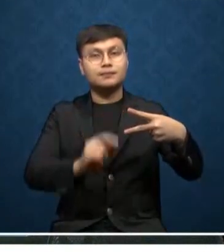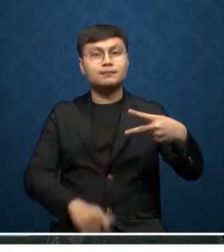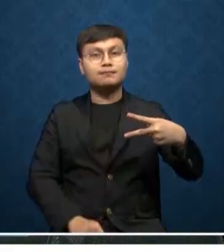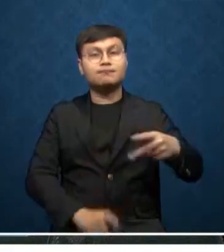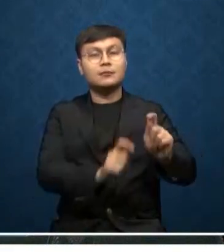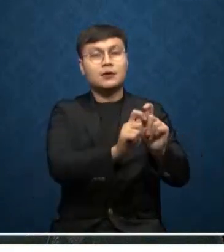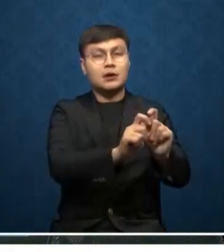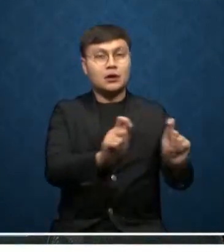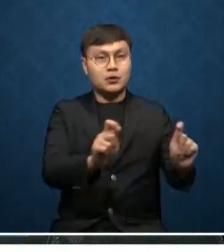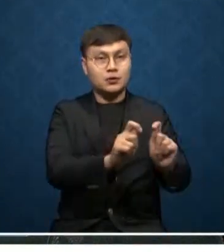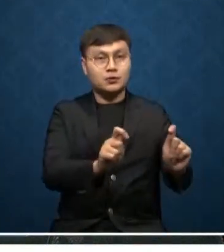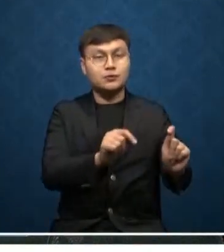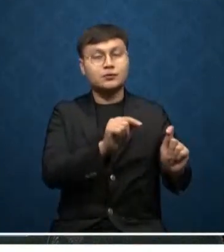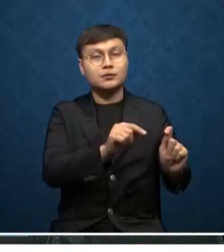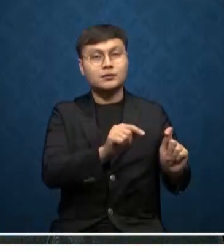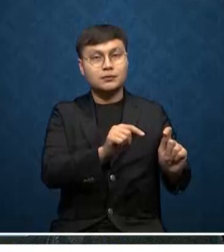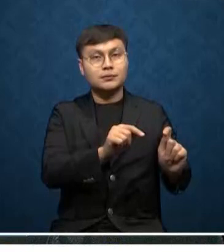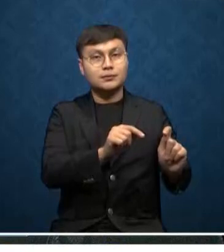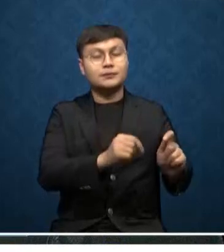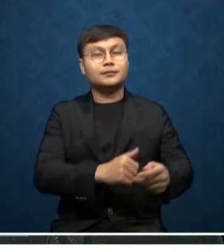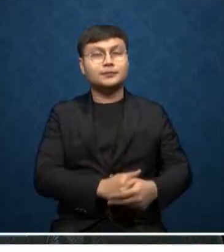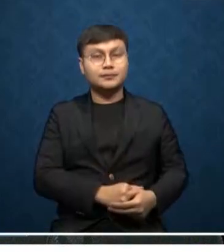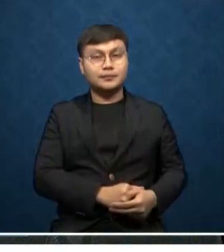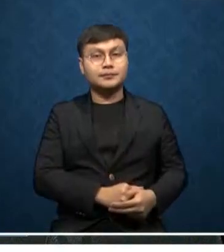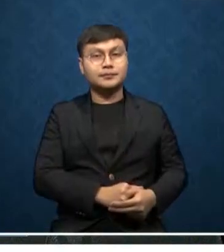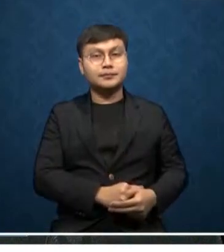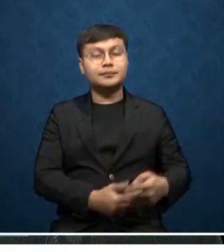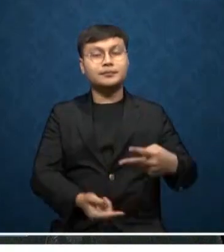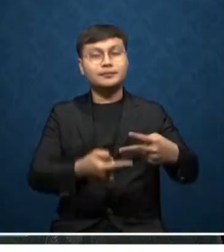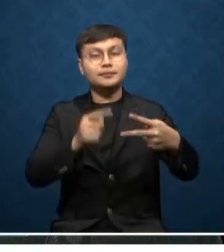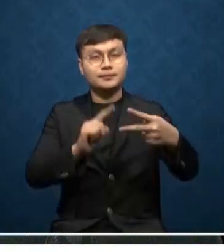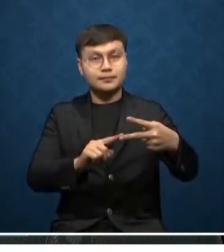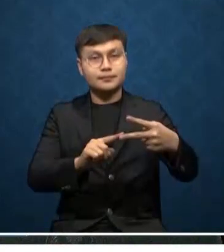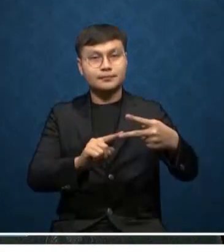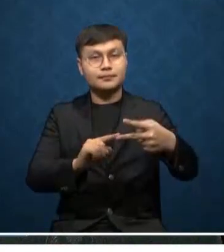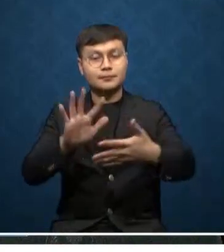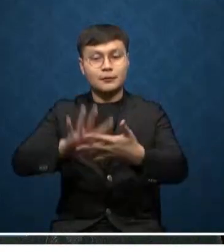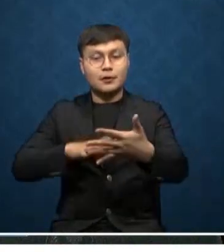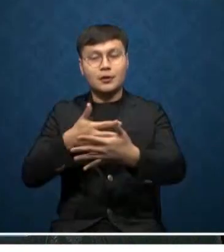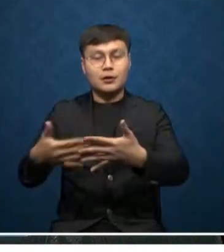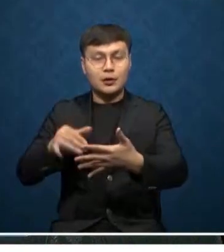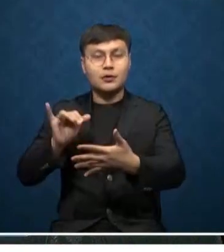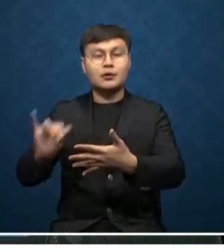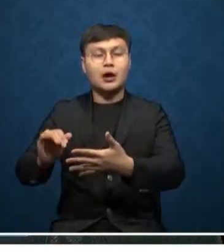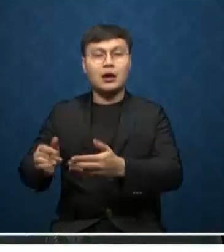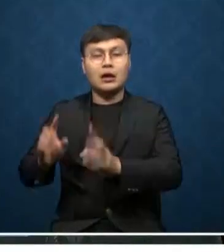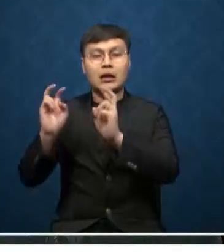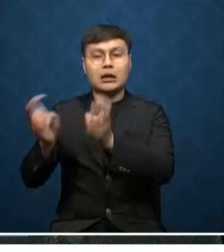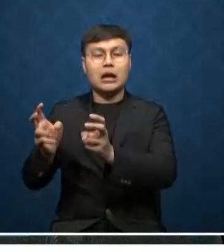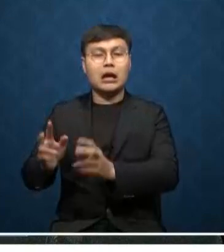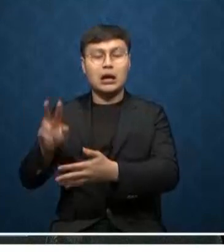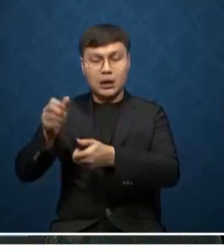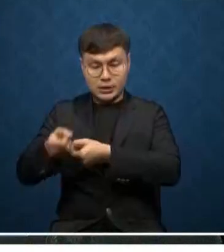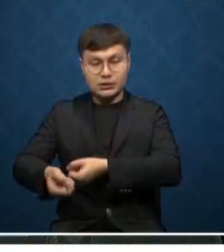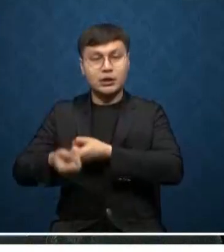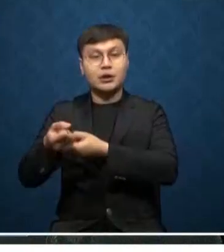ตสรว่าได้เพื่อมีความสามารถทางการแข่งขันส่วนหนึงกับอีกส่วนหนึ่งก็คือยุทธศาสตร์ชาติประเด็นด้านการเกษตรซึ่งมีการกำหนดแผนย่อยไปชัด